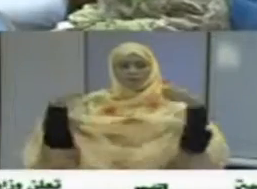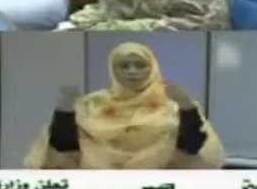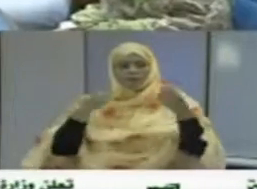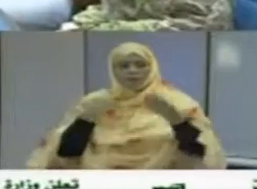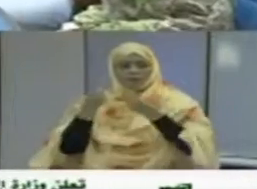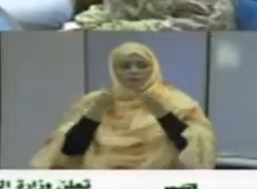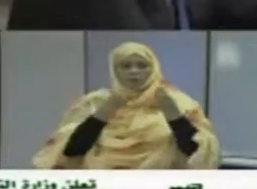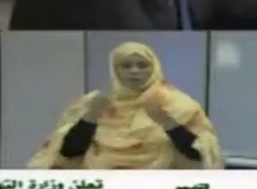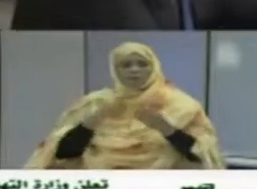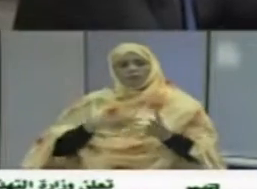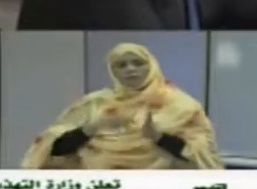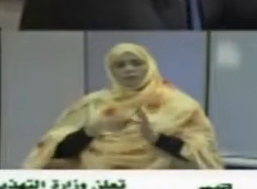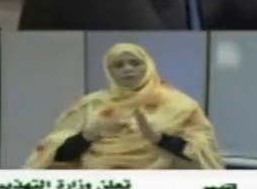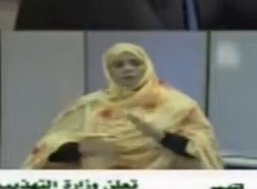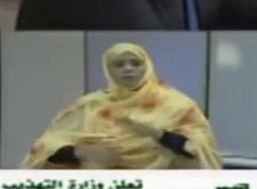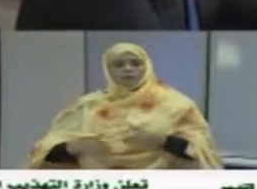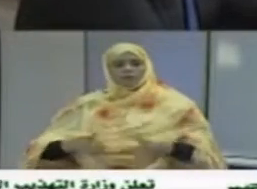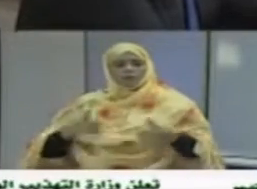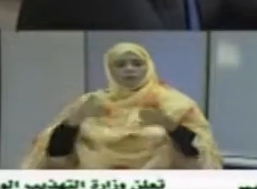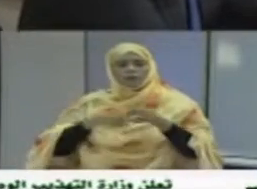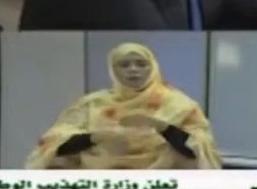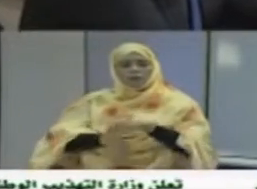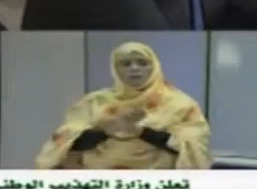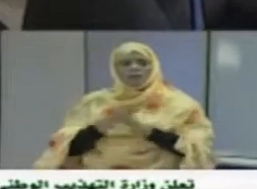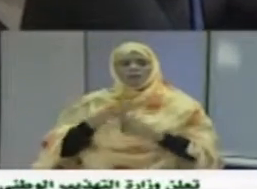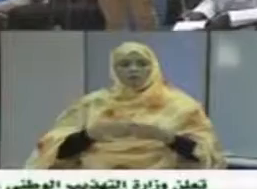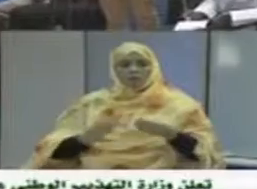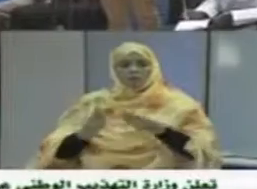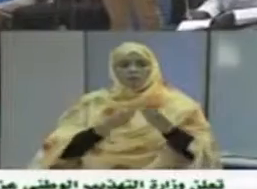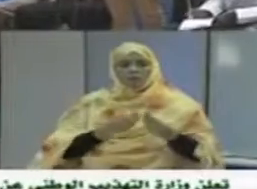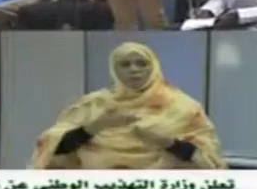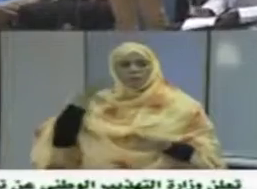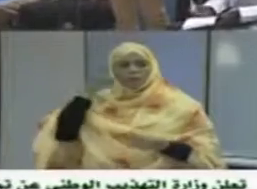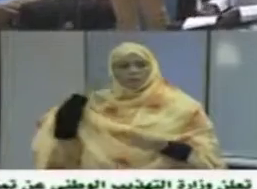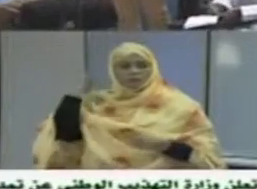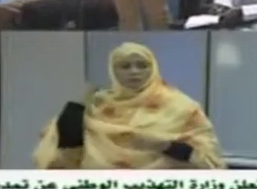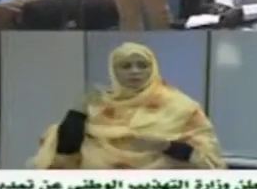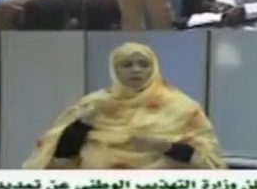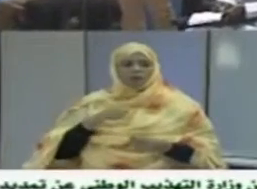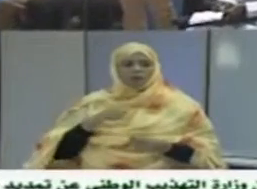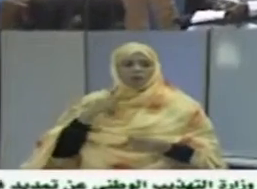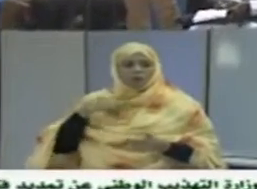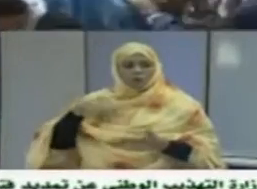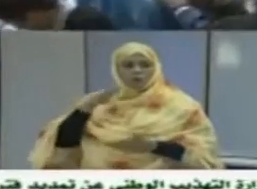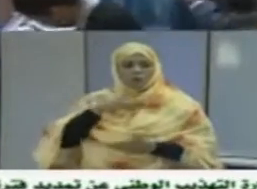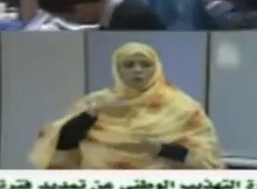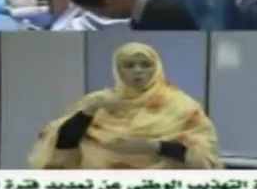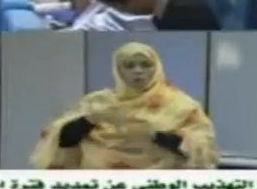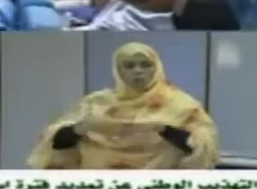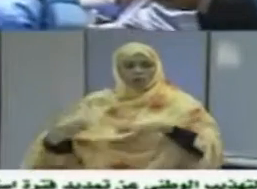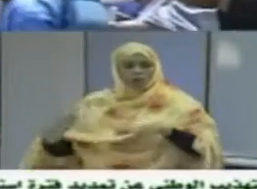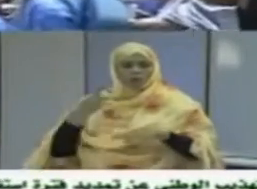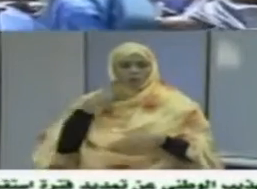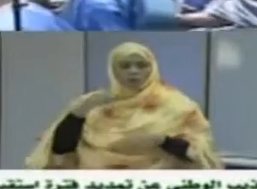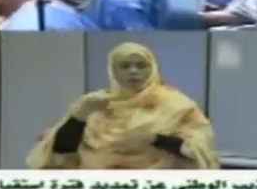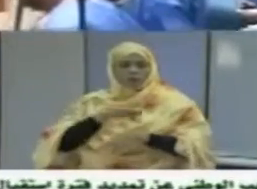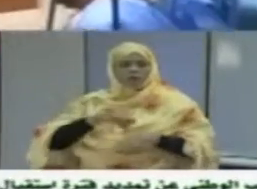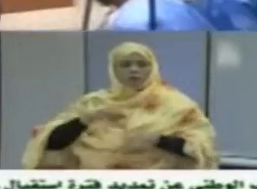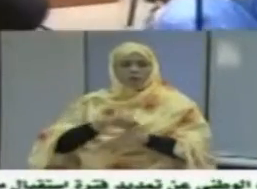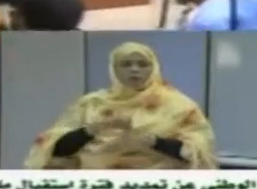ما جرى خلال مباراة كأس السوبر التي نظمت في العاصمة الاقتصادية نواديبو ضمن الأنشطة الرياضية المخلدة